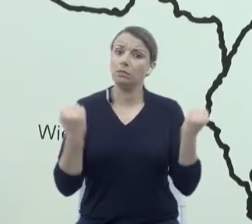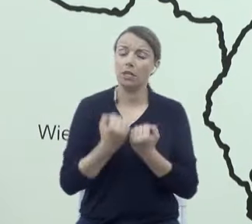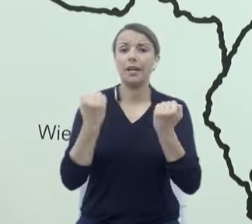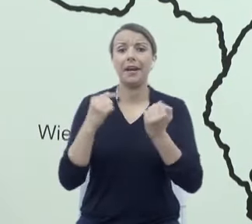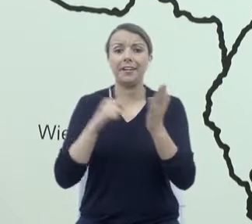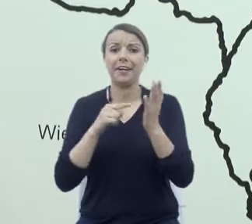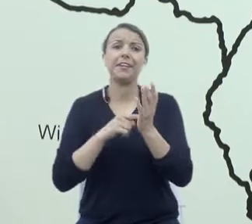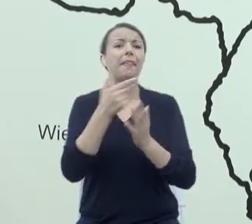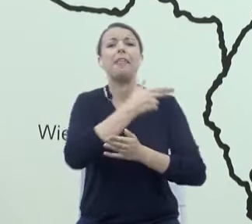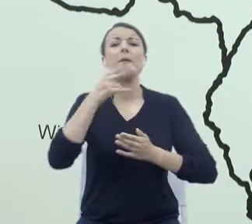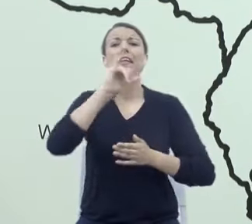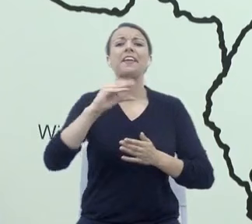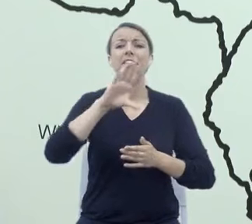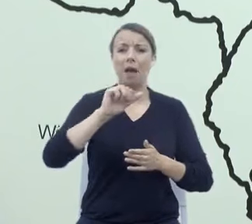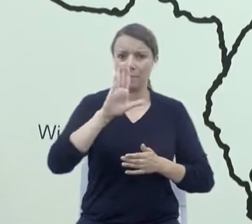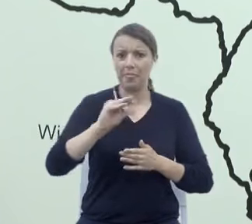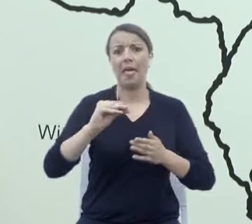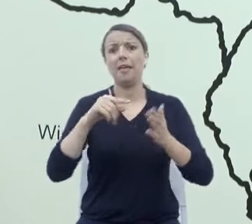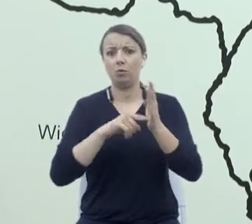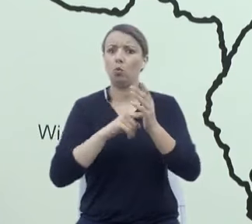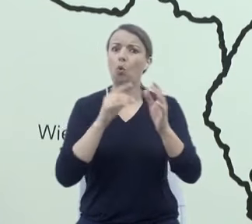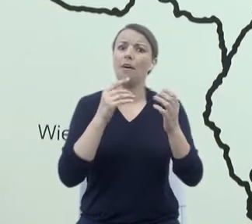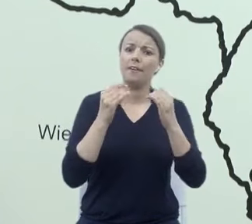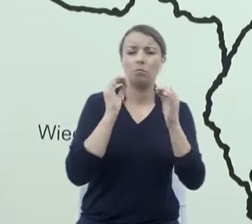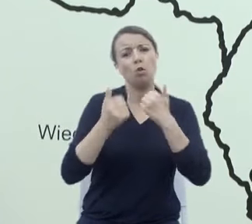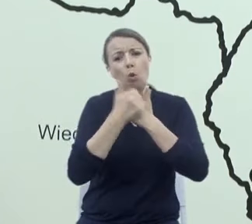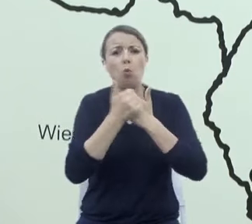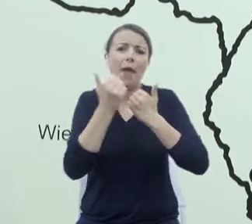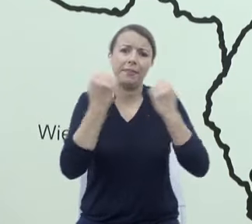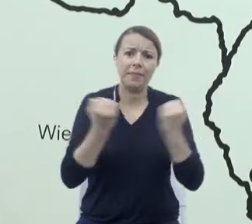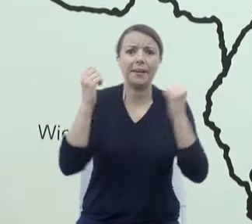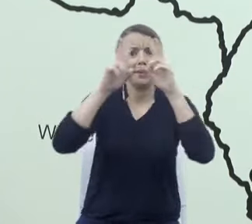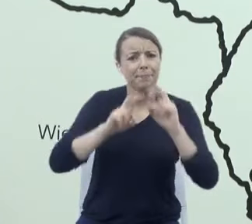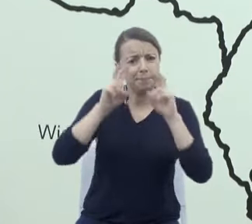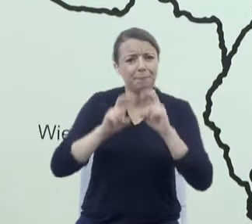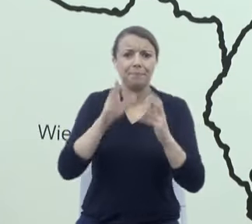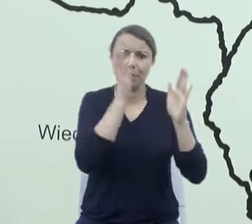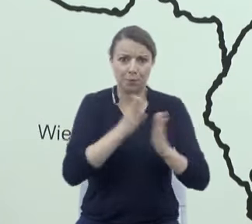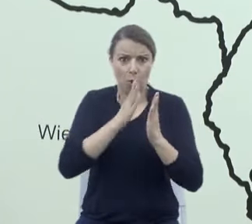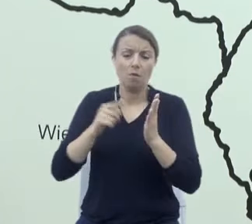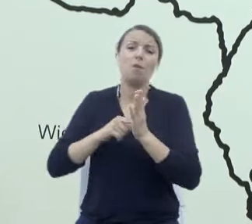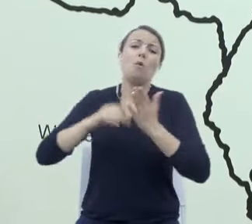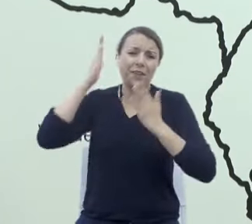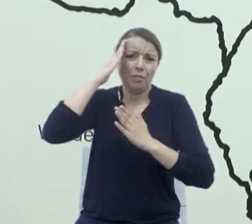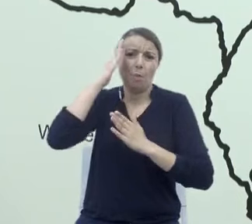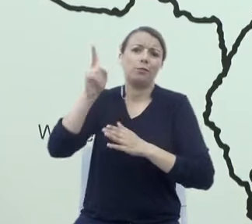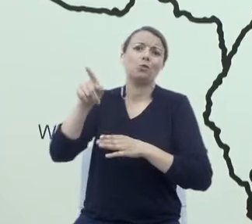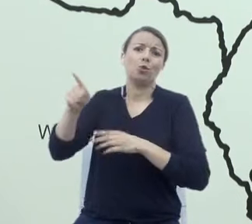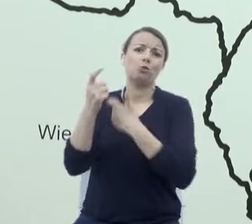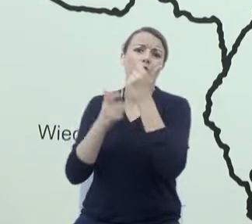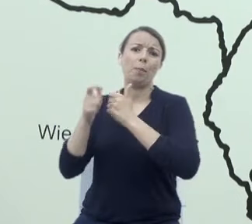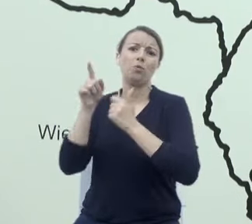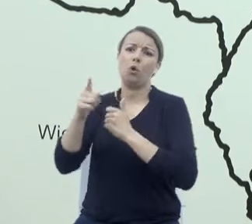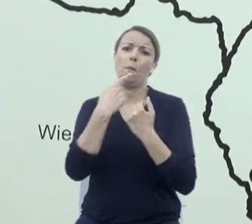wokół Jedwabnego. No, to zrozumiałe, że sprawca nie chciał się do niczego przyznawać, ale przeszukiwał